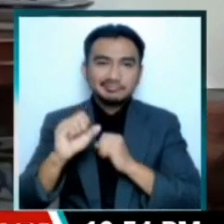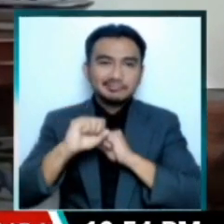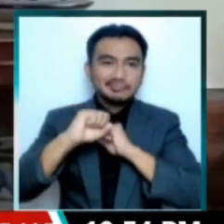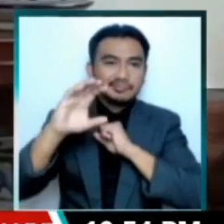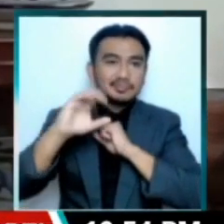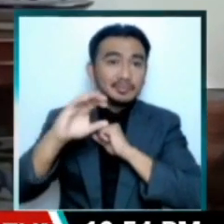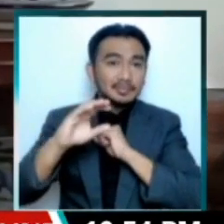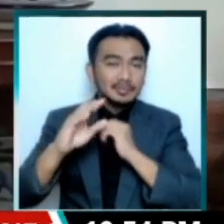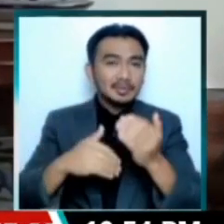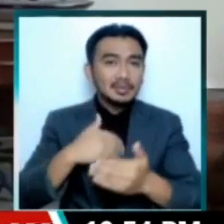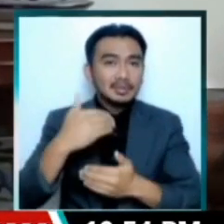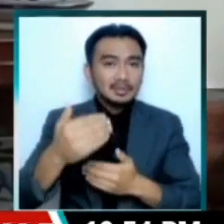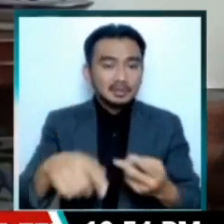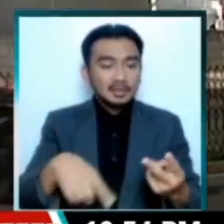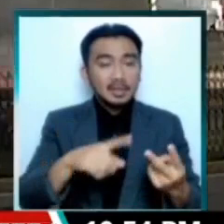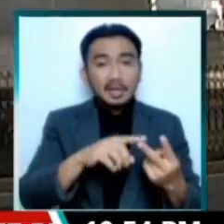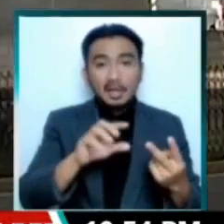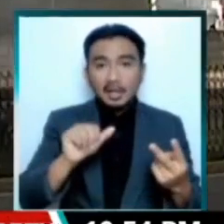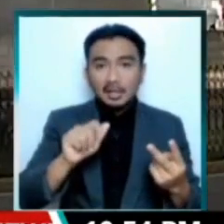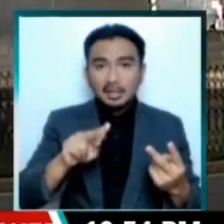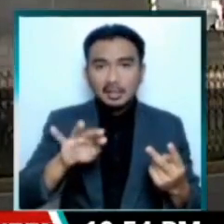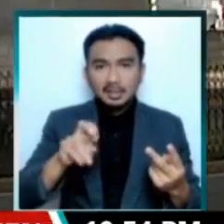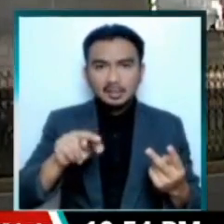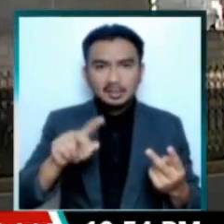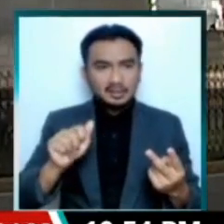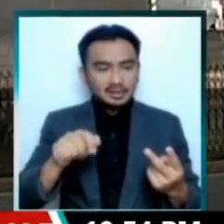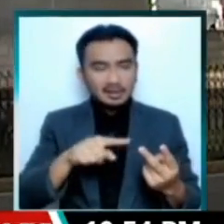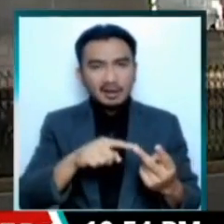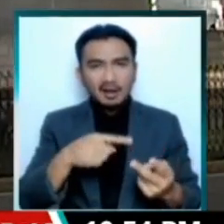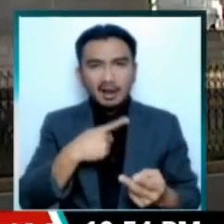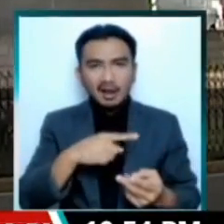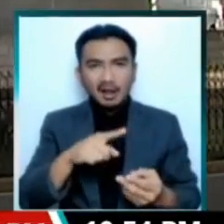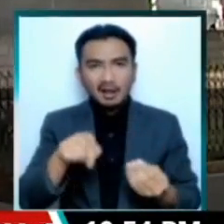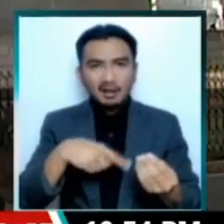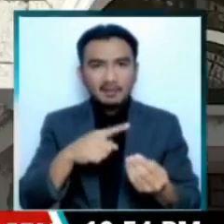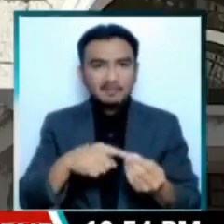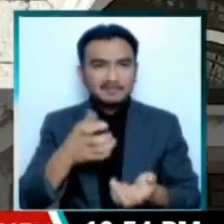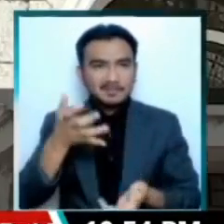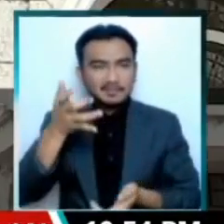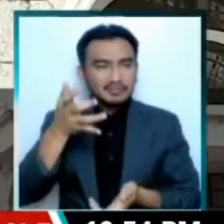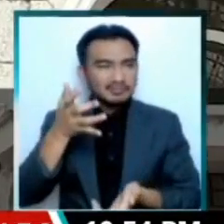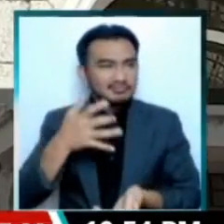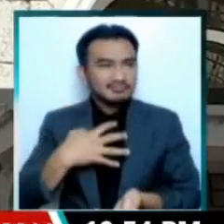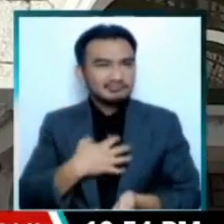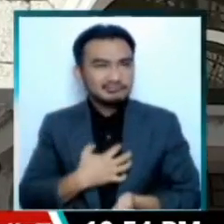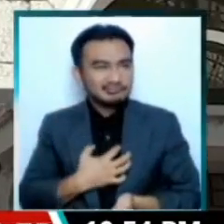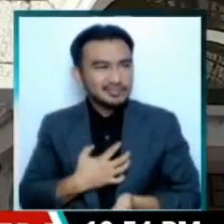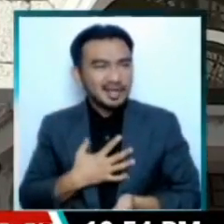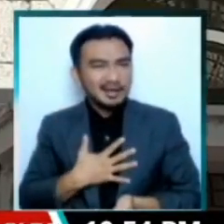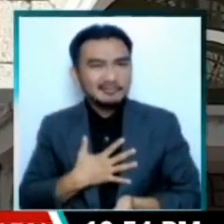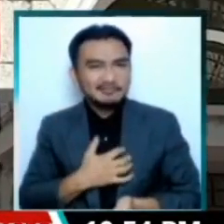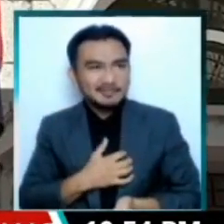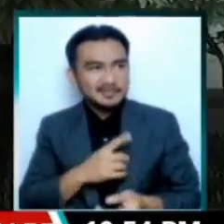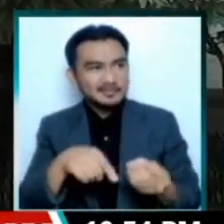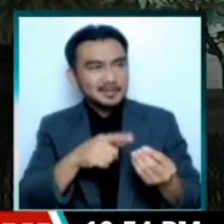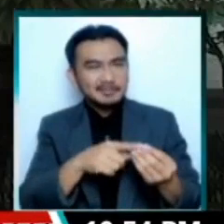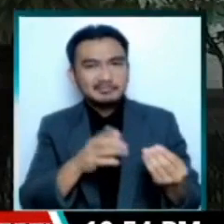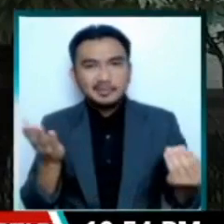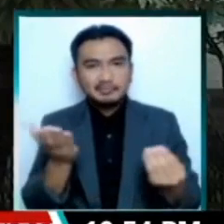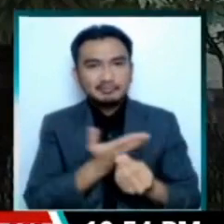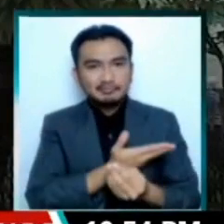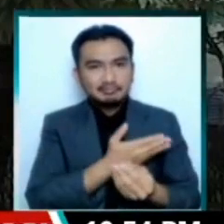Atienza ang kanyang pagkadismaya sa desisyon ng COMELEC First Division sa disqualification case ni Marcos. Hindi raw